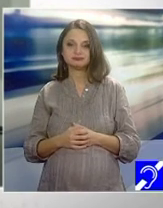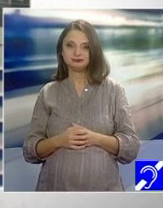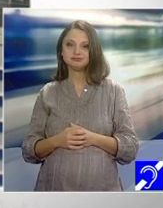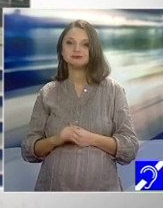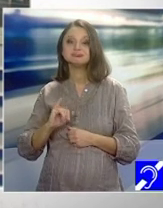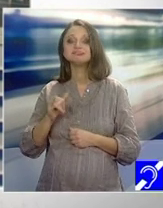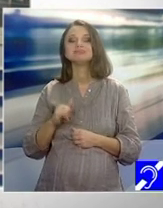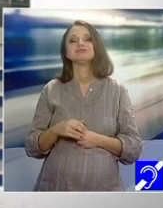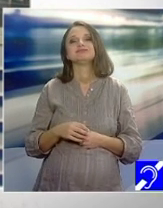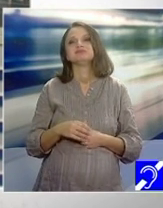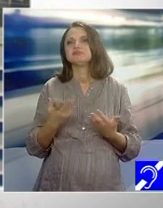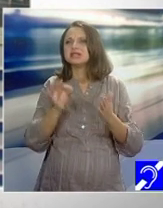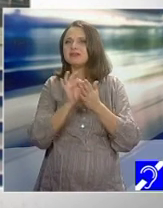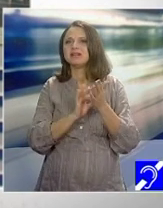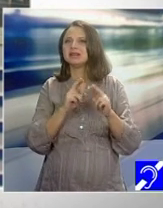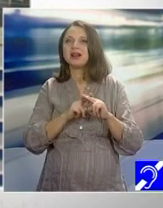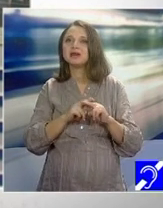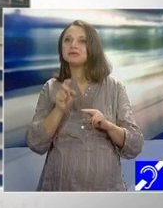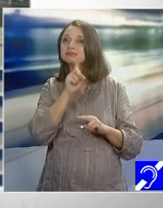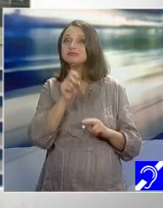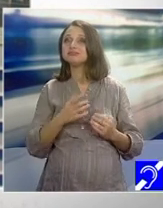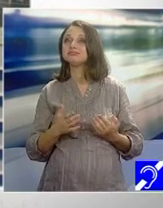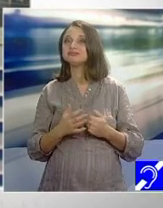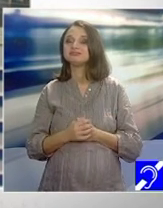Te rog să ne dai câteva detalii despre asta.